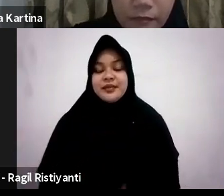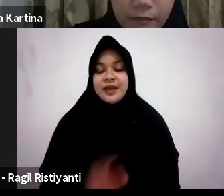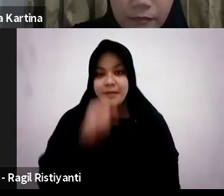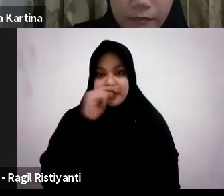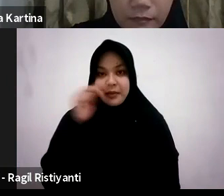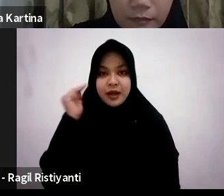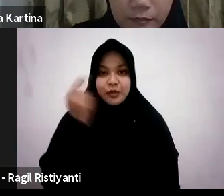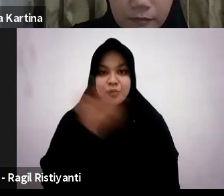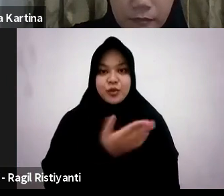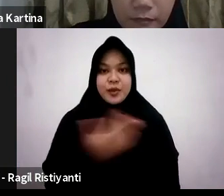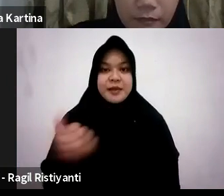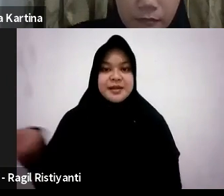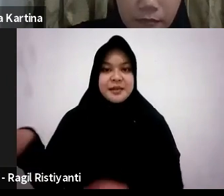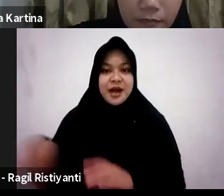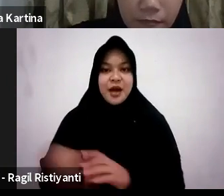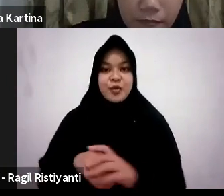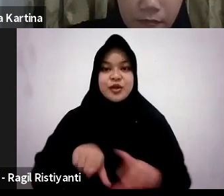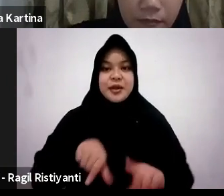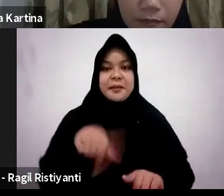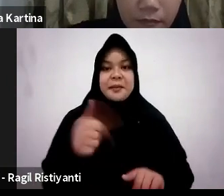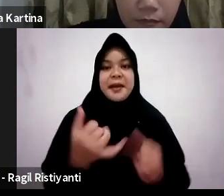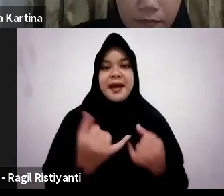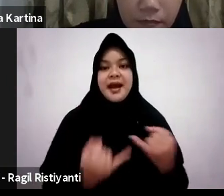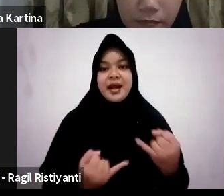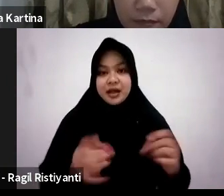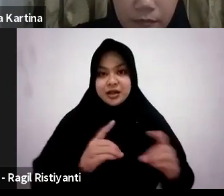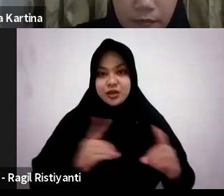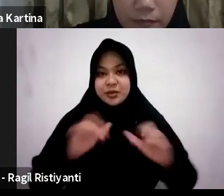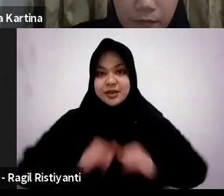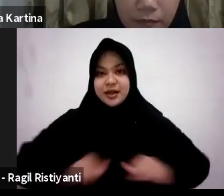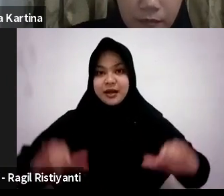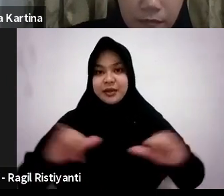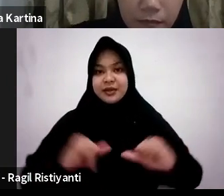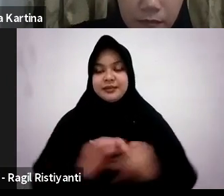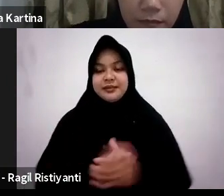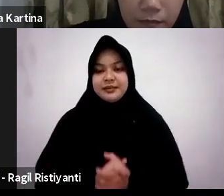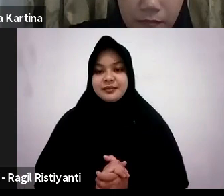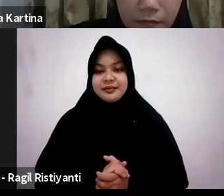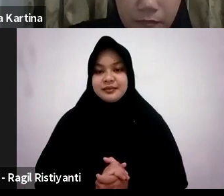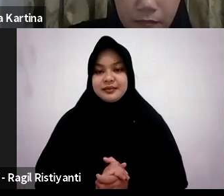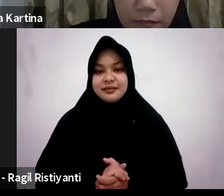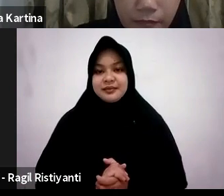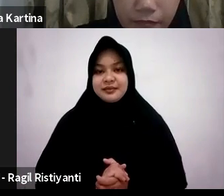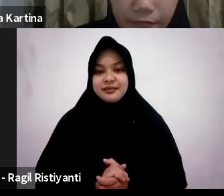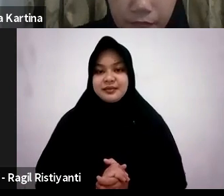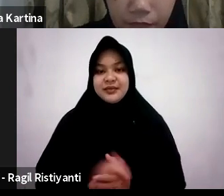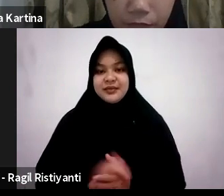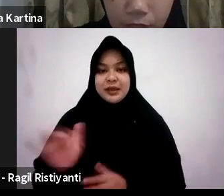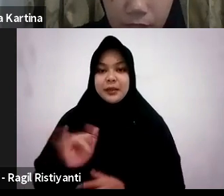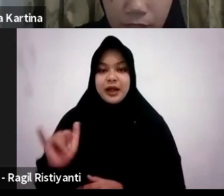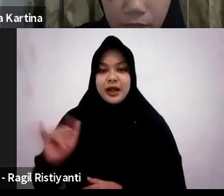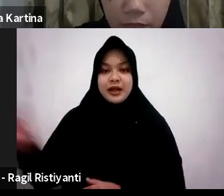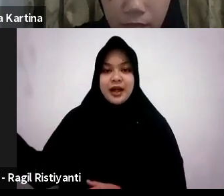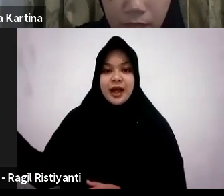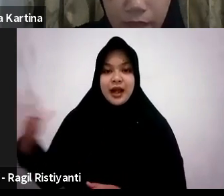semuanya bisa 30 sampai akhir yang tidak diskusi bersama-sama niat kata pak Soeharto tadinya kan